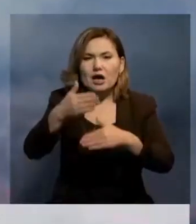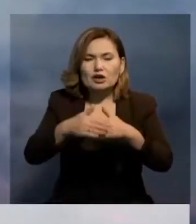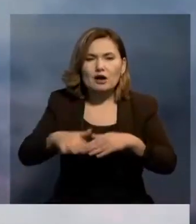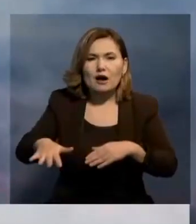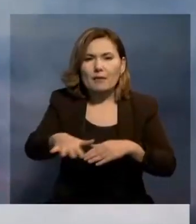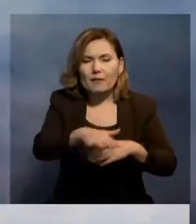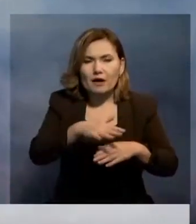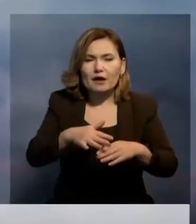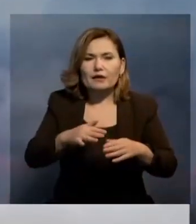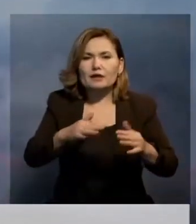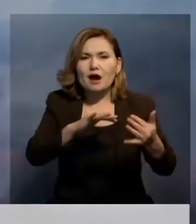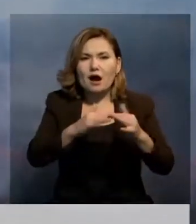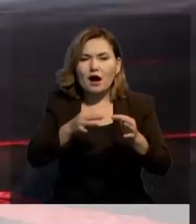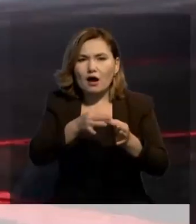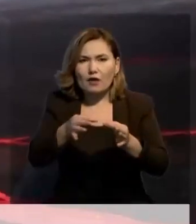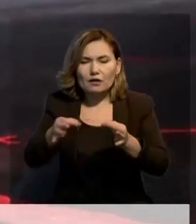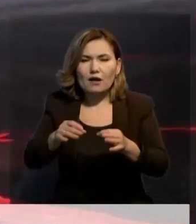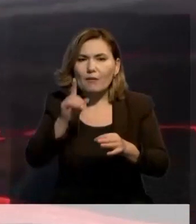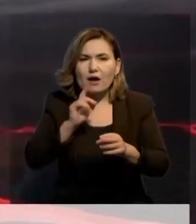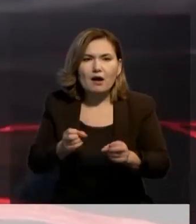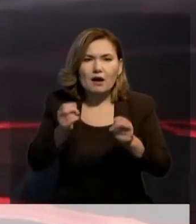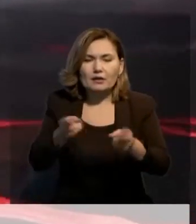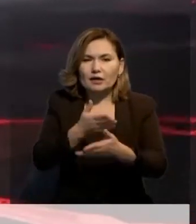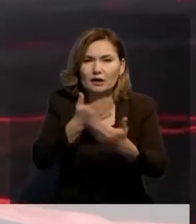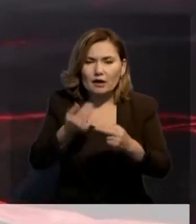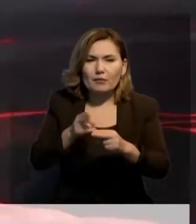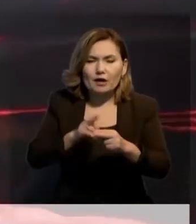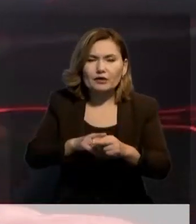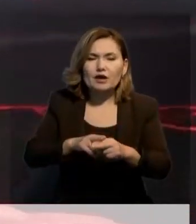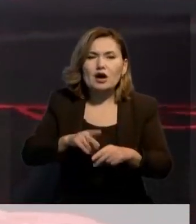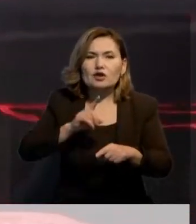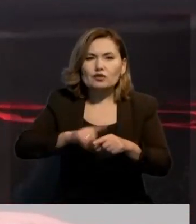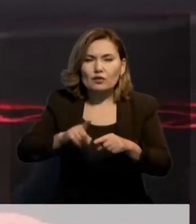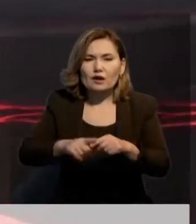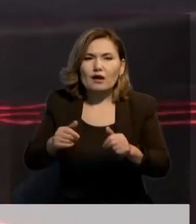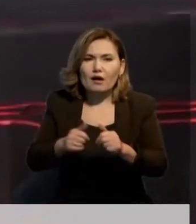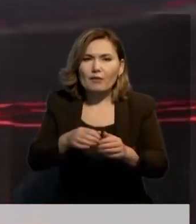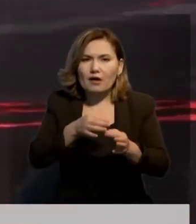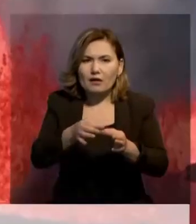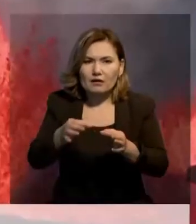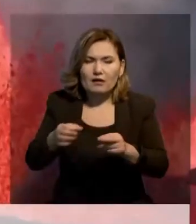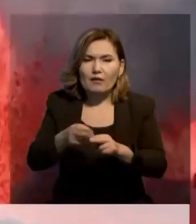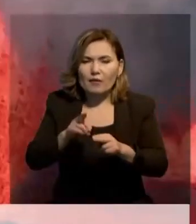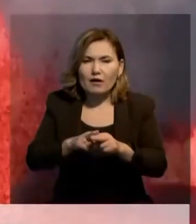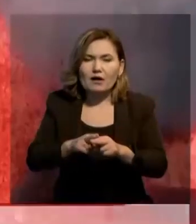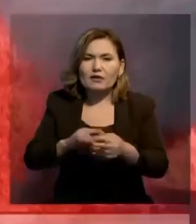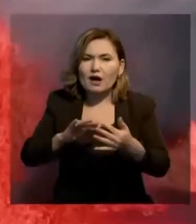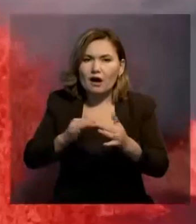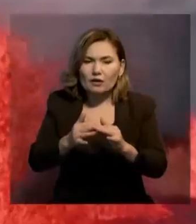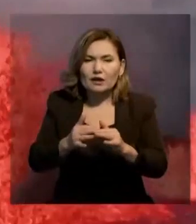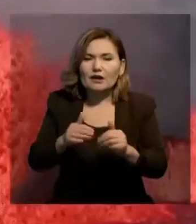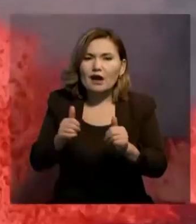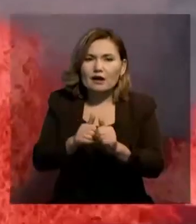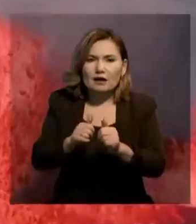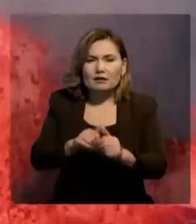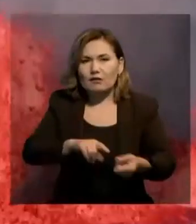орналасқан тұрғындарға қауіп төніп тұрған жоқ. Дегенмен билік өкілдері жақын жердегі елді мекендердің тұрғындарына сақ болуды ескертеді.